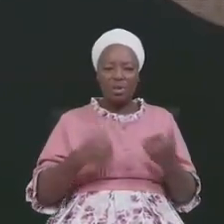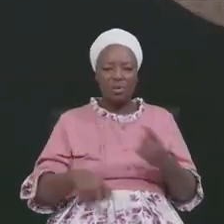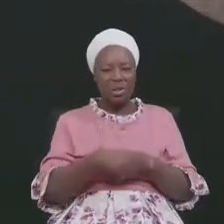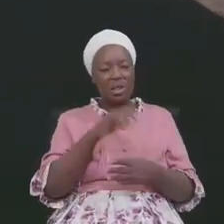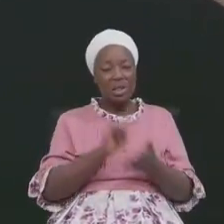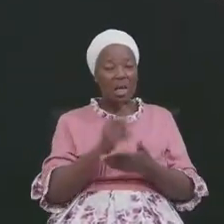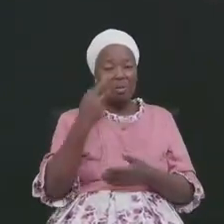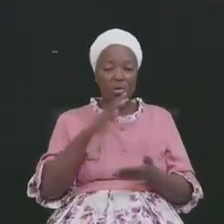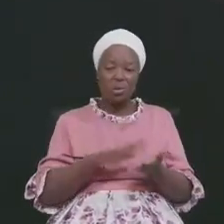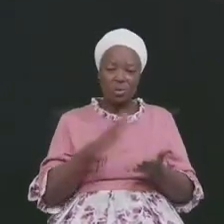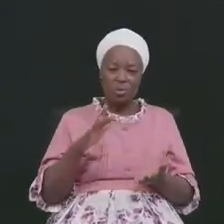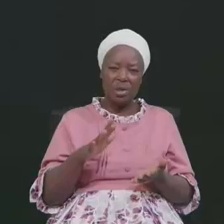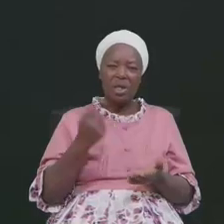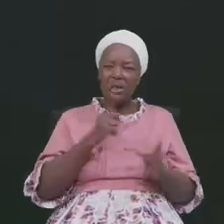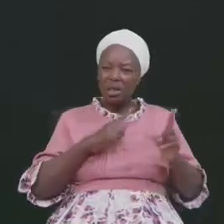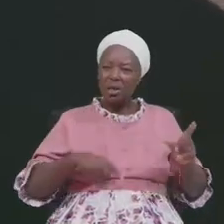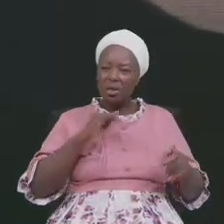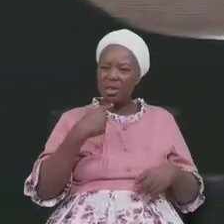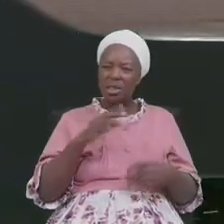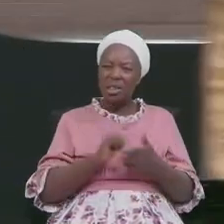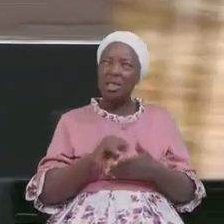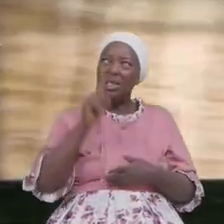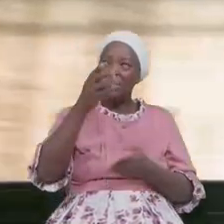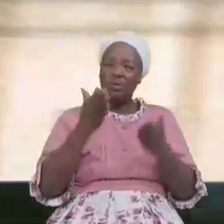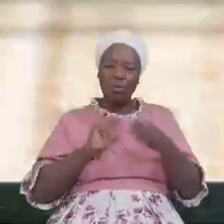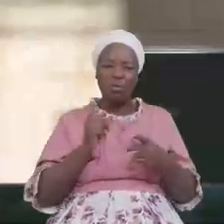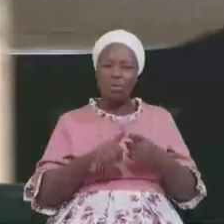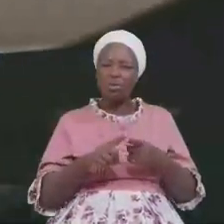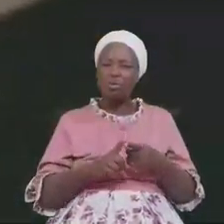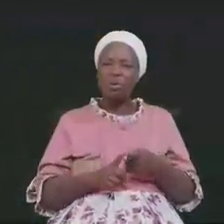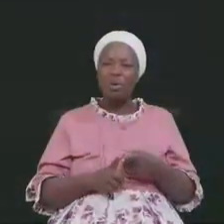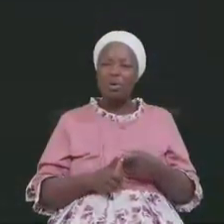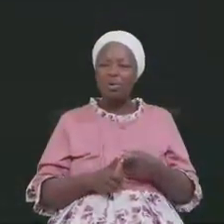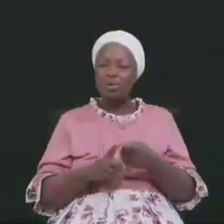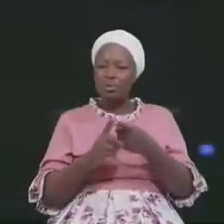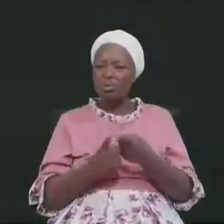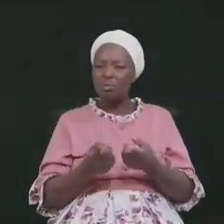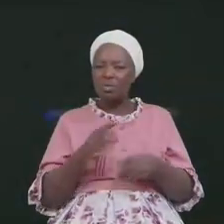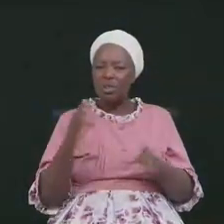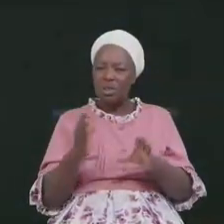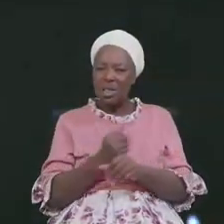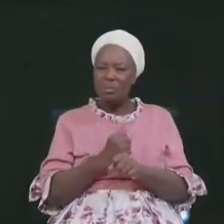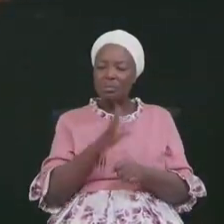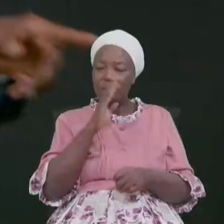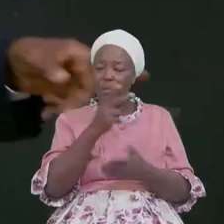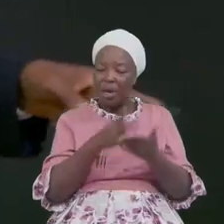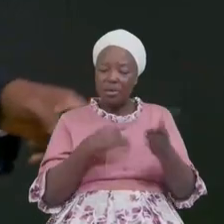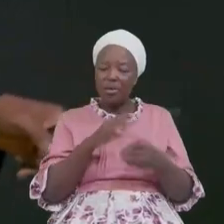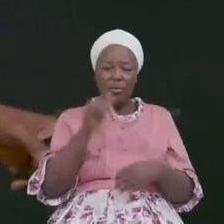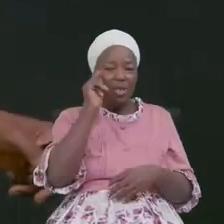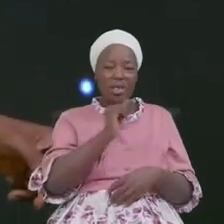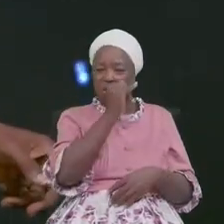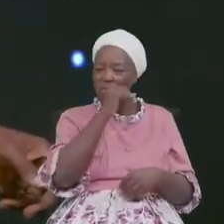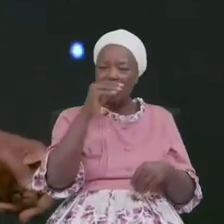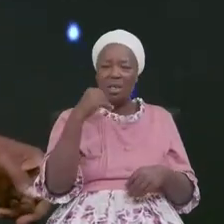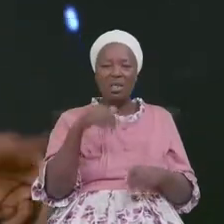dit, il veut que nous fassions partie d'Israël dans la gloire. Pas que nous